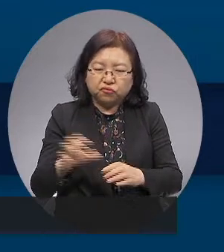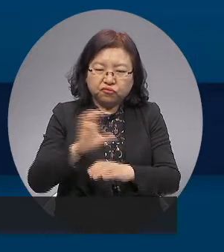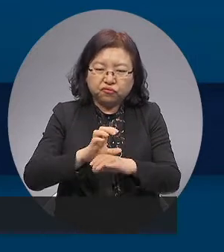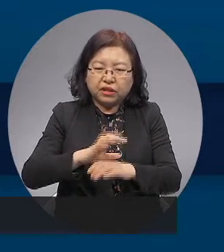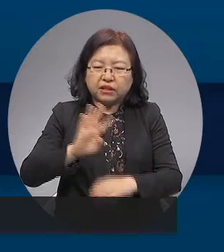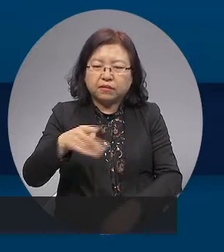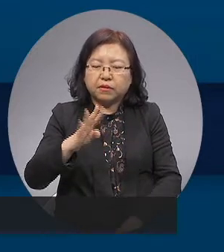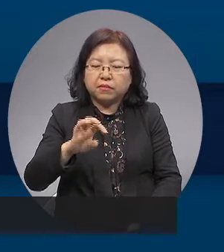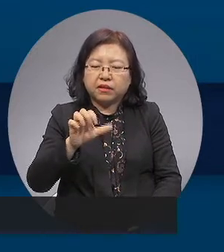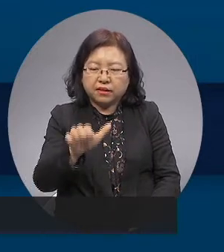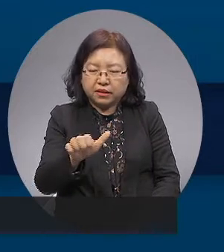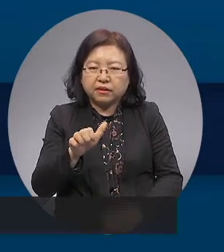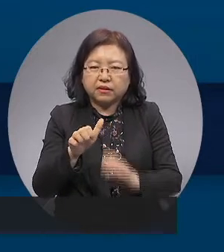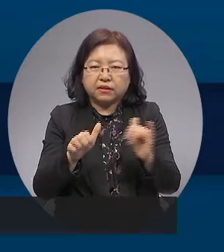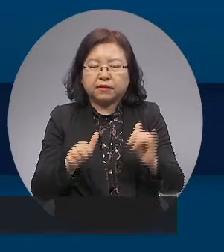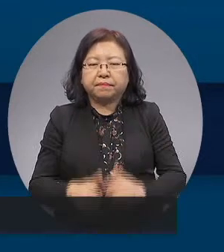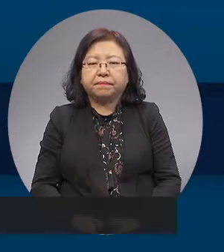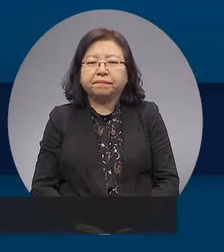445명입니다.